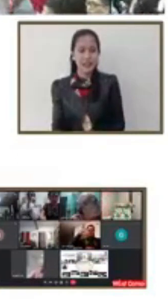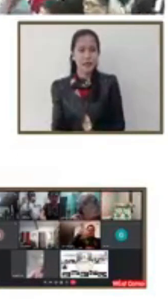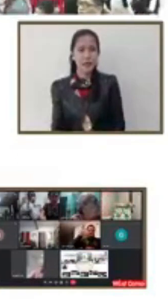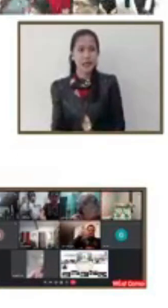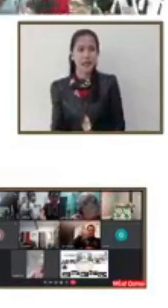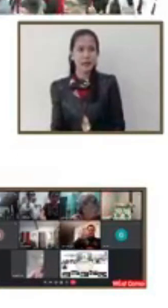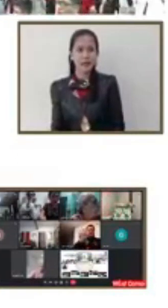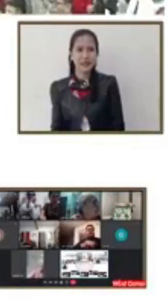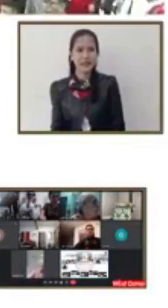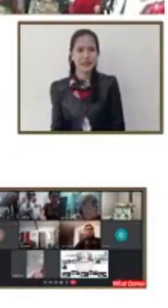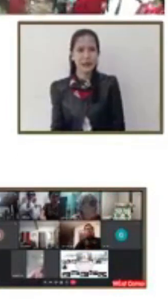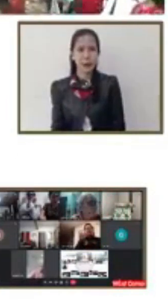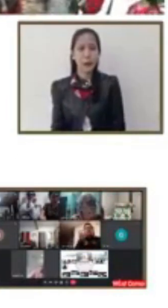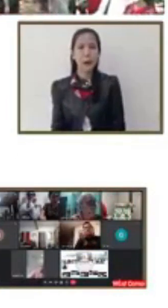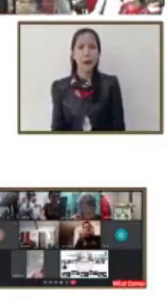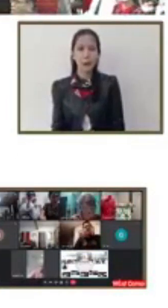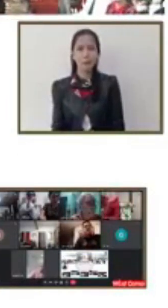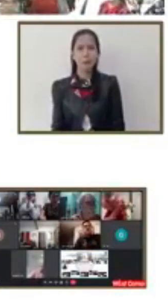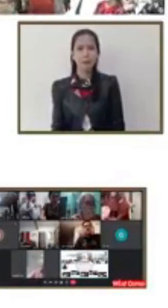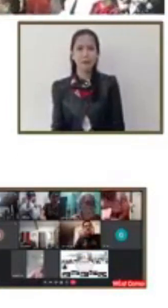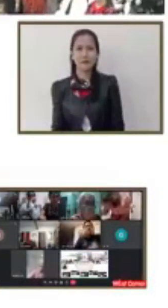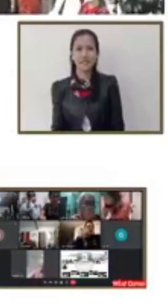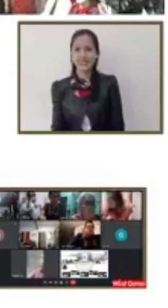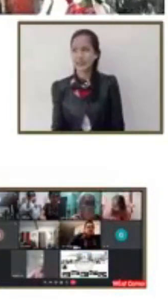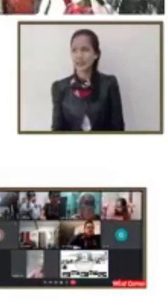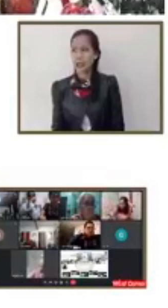Alika. Nais kong tawagan dito sila Janilia.